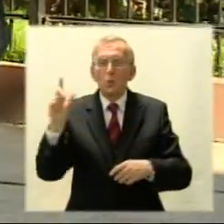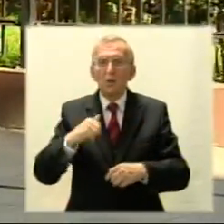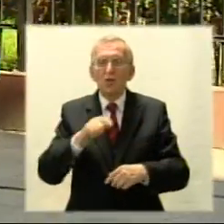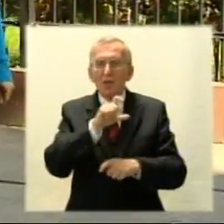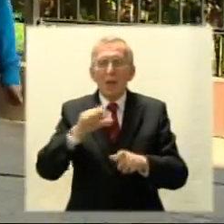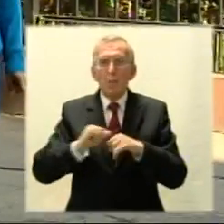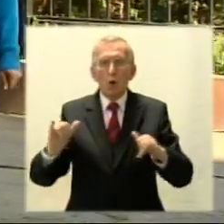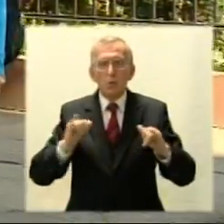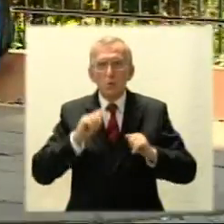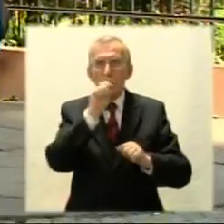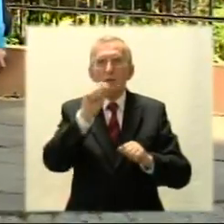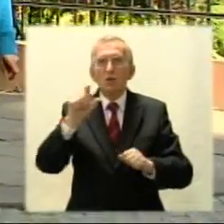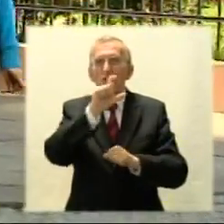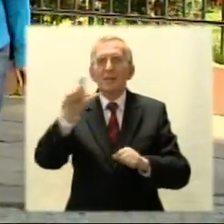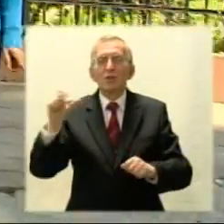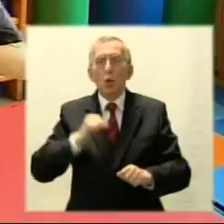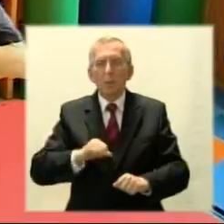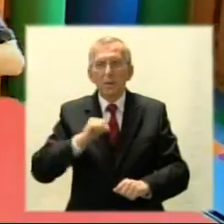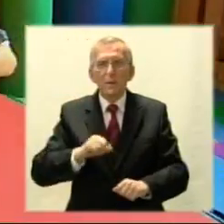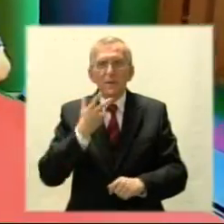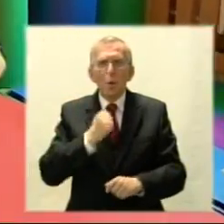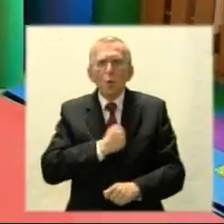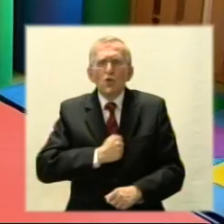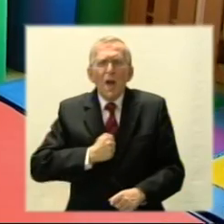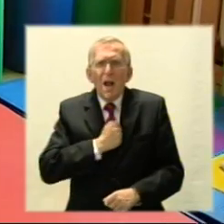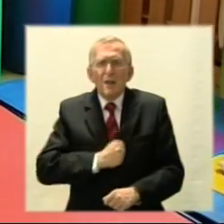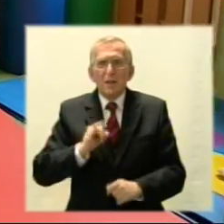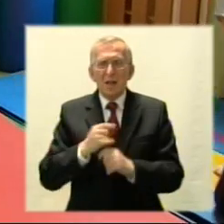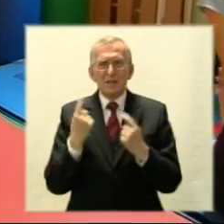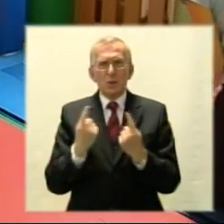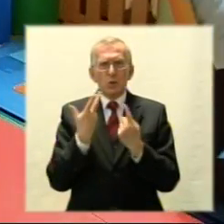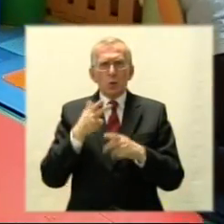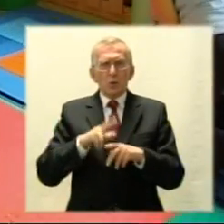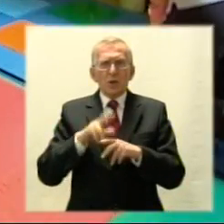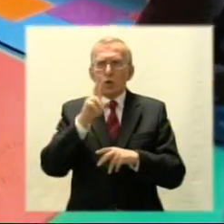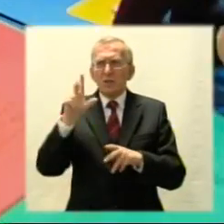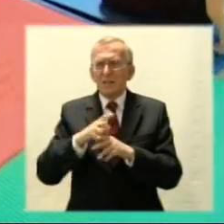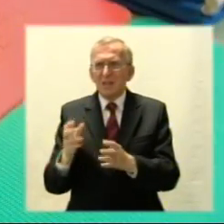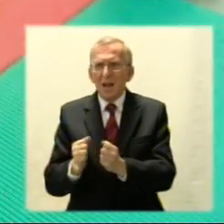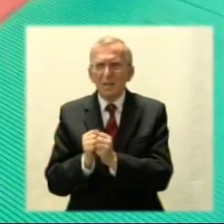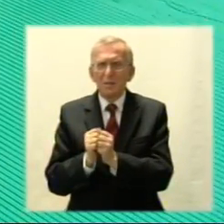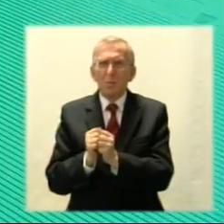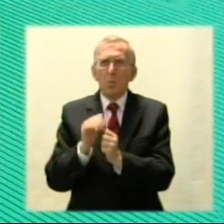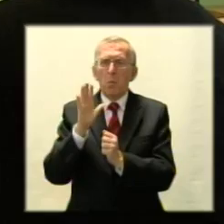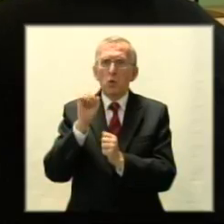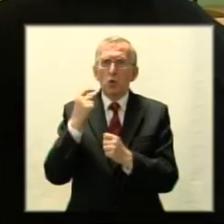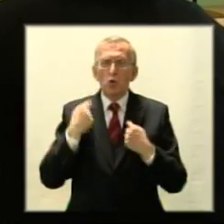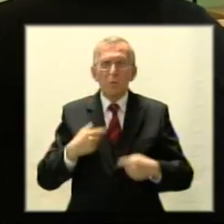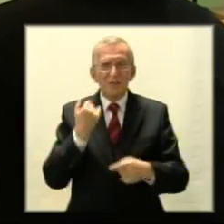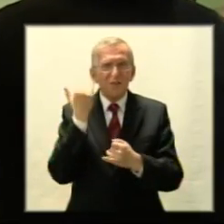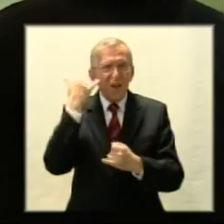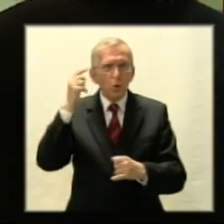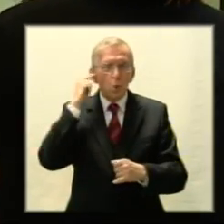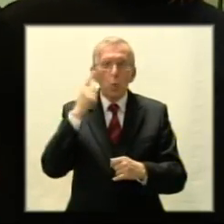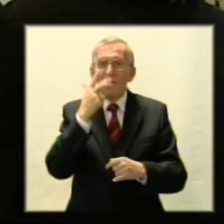czas by odpocząć poświęcić czas sobie nie użalaj się ciągle nad sytuacją w której się ktoś znalazł do osoby z Wadą Słuchu